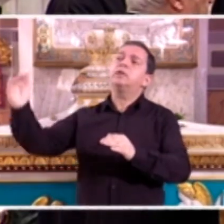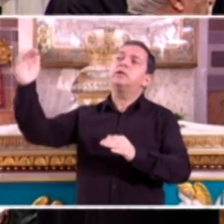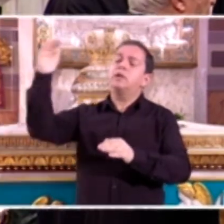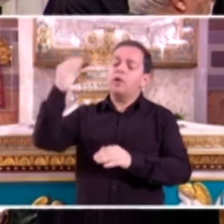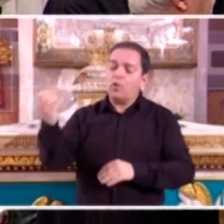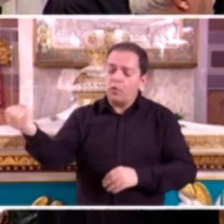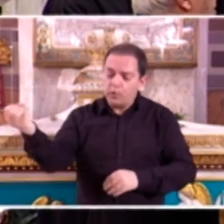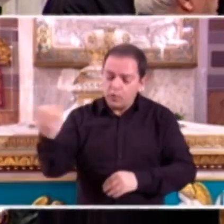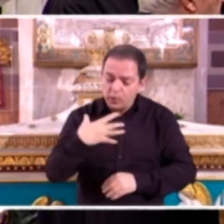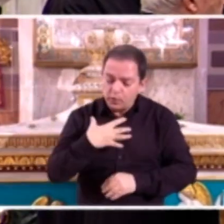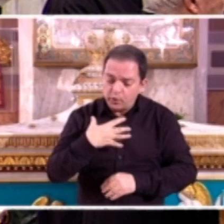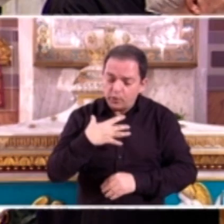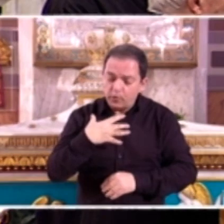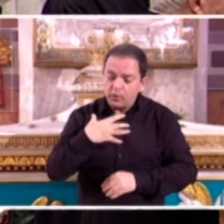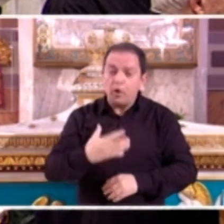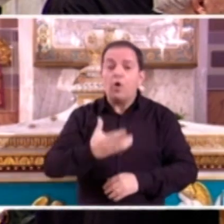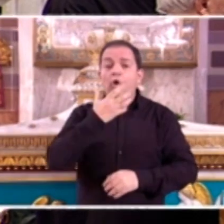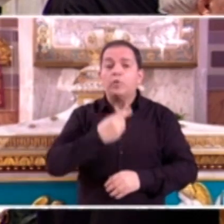Παρόσκου Κύριε.